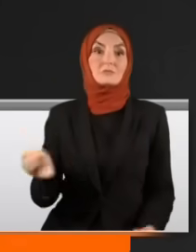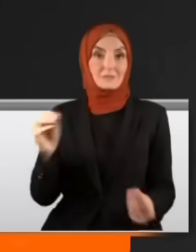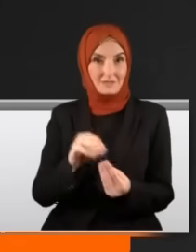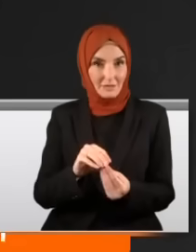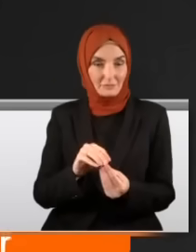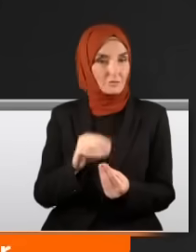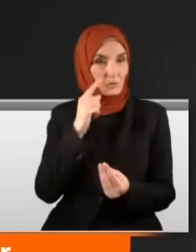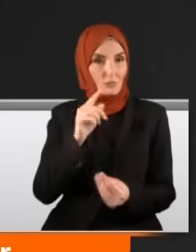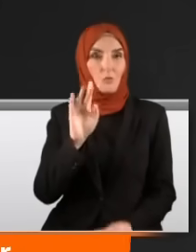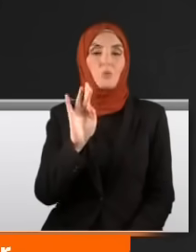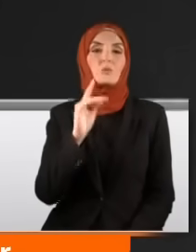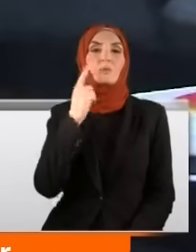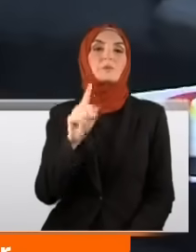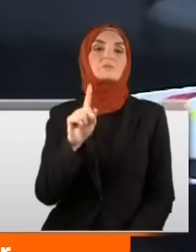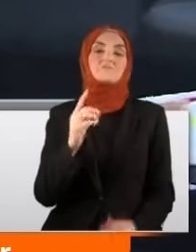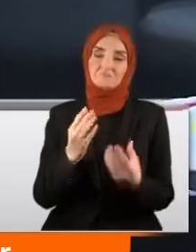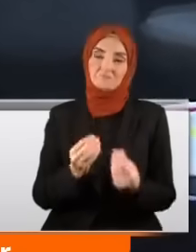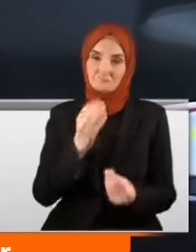1481 liraya